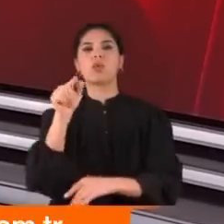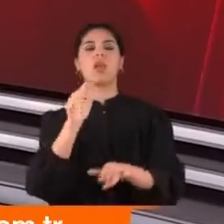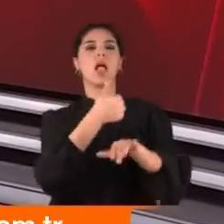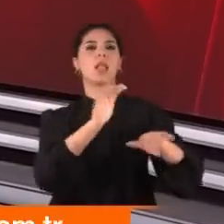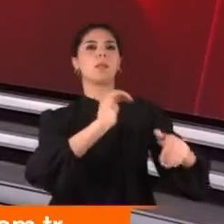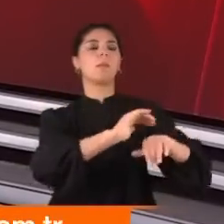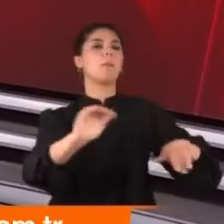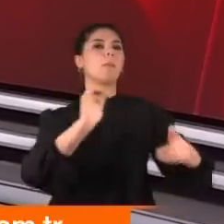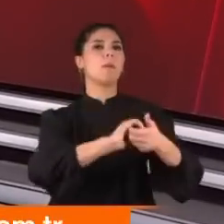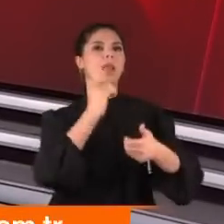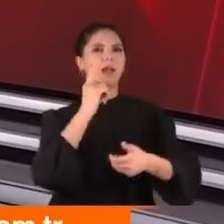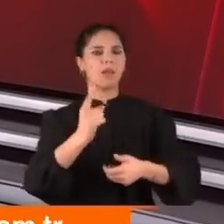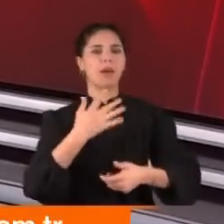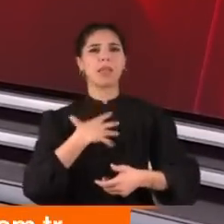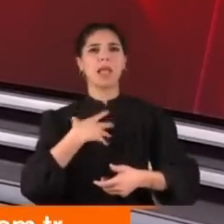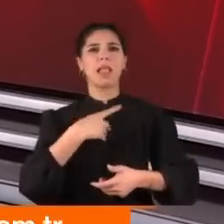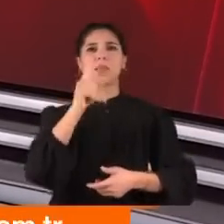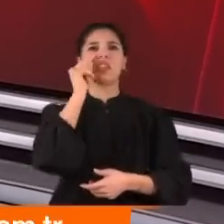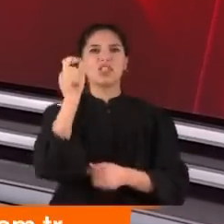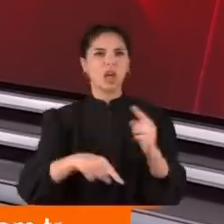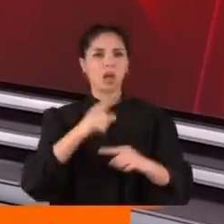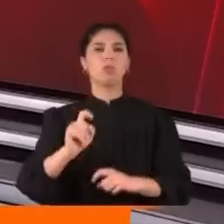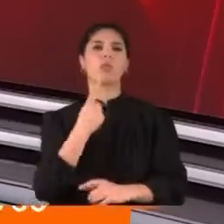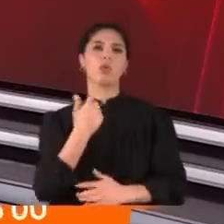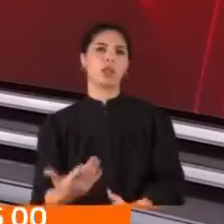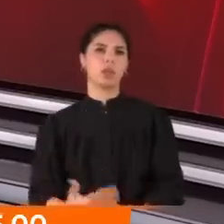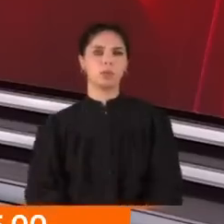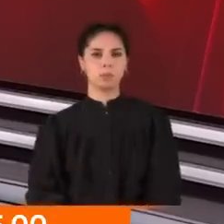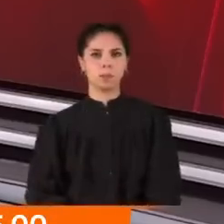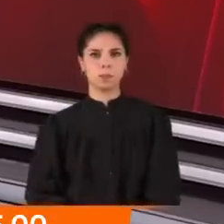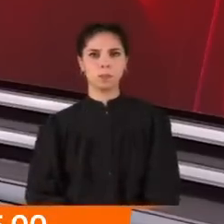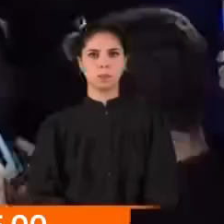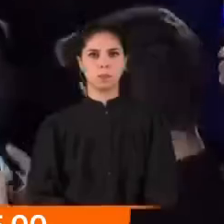dün. Kendilerine kukla arıyorlar ama bulamıyorlar dedi.